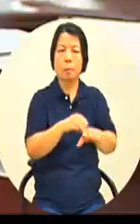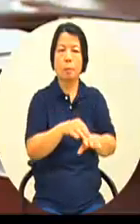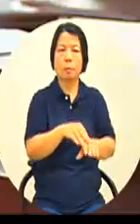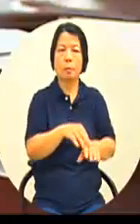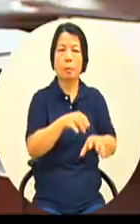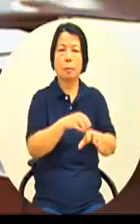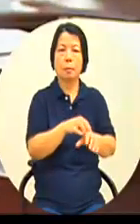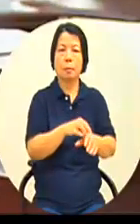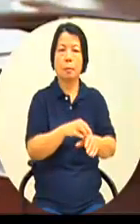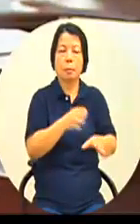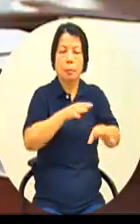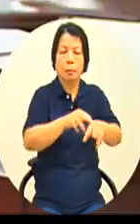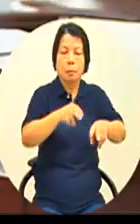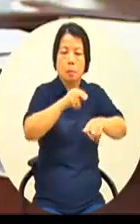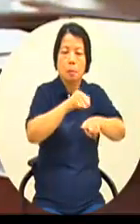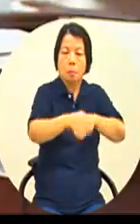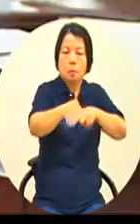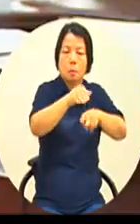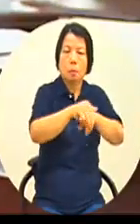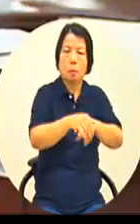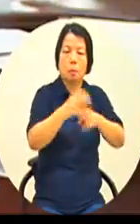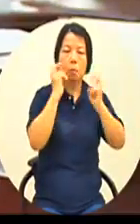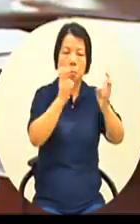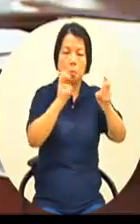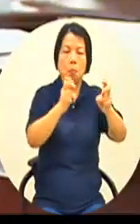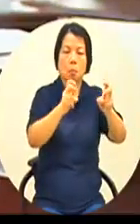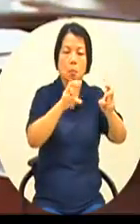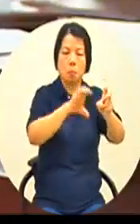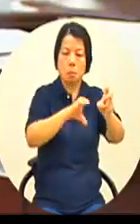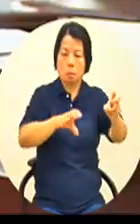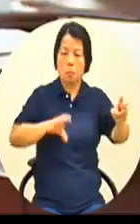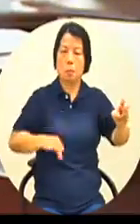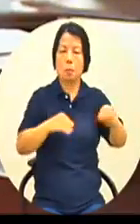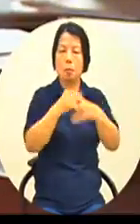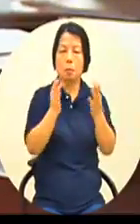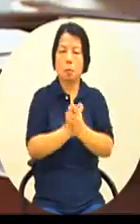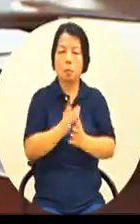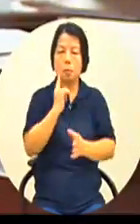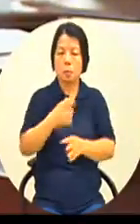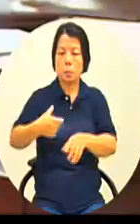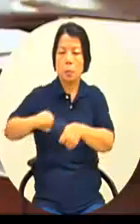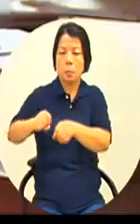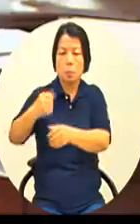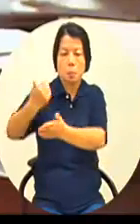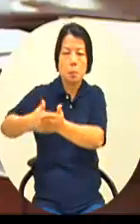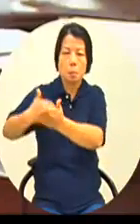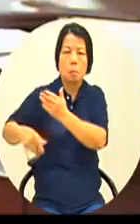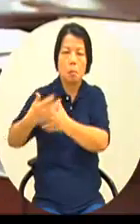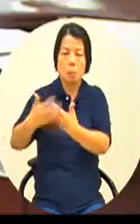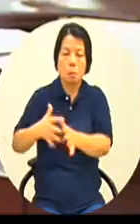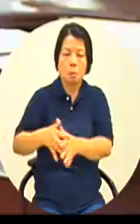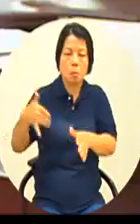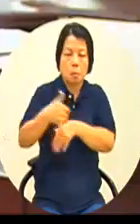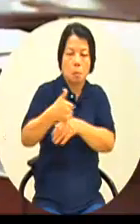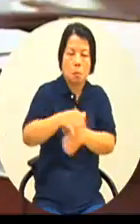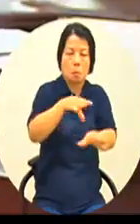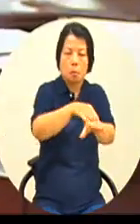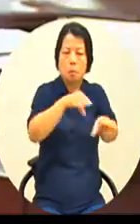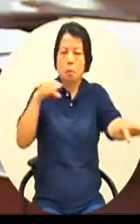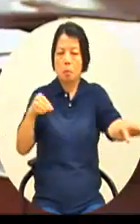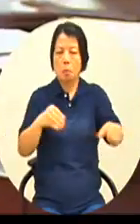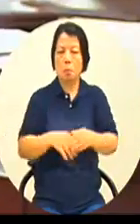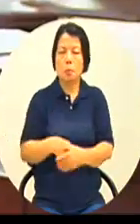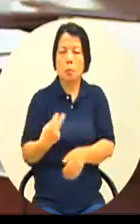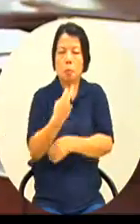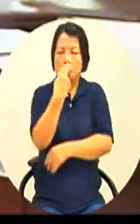得贵低于贵台对吧？低于贵台汽车，尤其上下班时间，对不对？哈，这个塞车问题啊，空气污染的问题